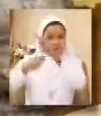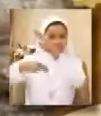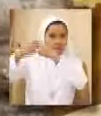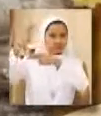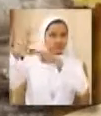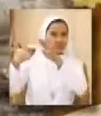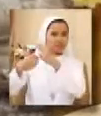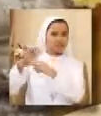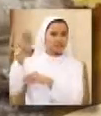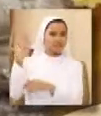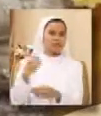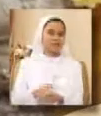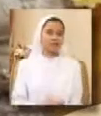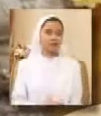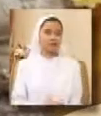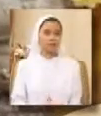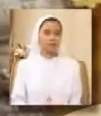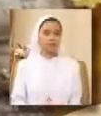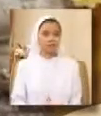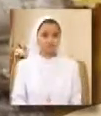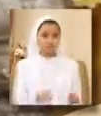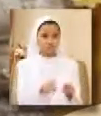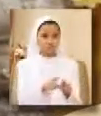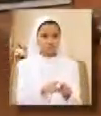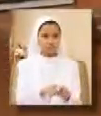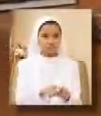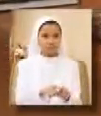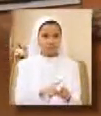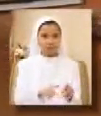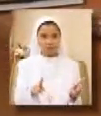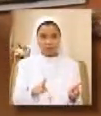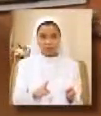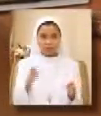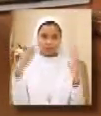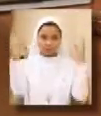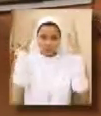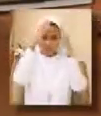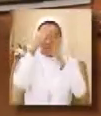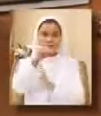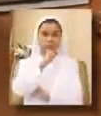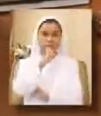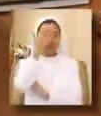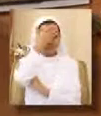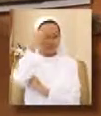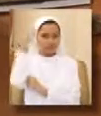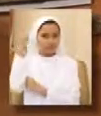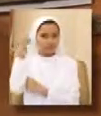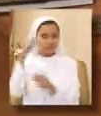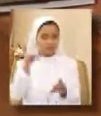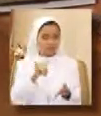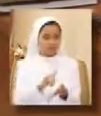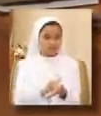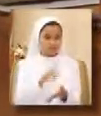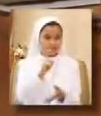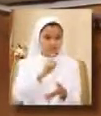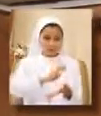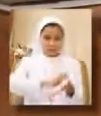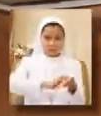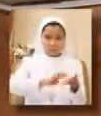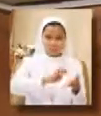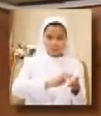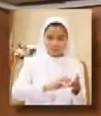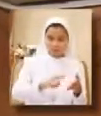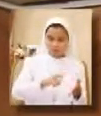hindi ko makakalimutan noon, you know. Talagang pinag-rehearsal kami, very formal. Opo. At saka noon, bawal magkamot, bawal